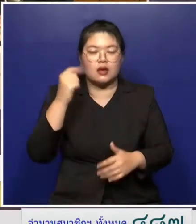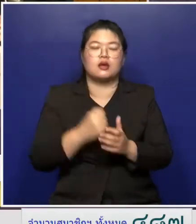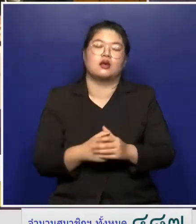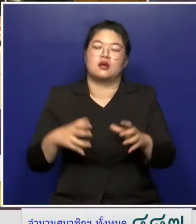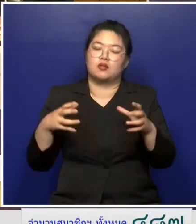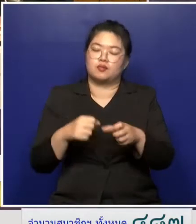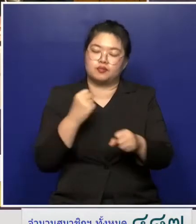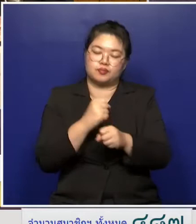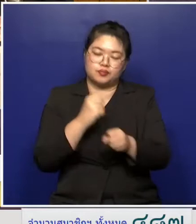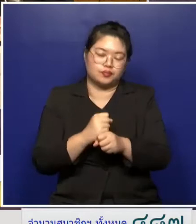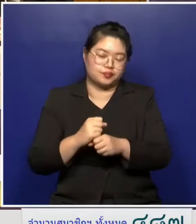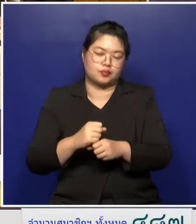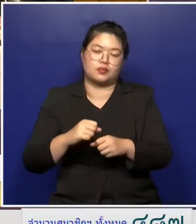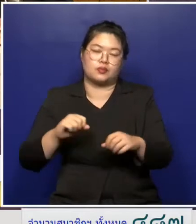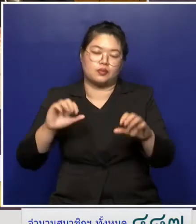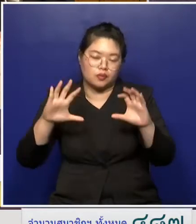ในเรื่องของ